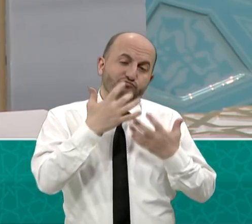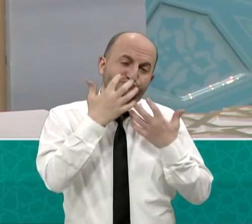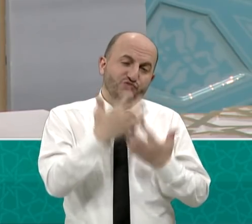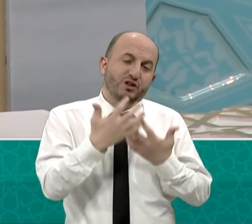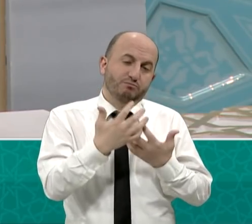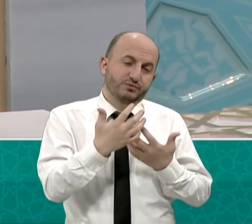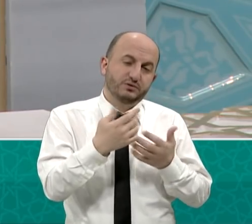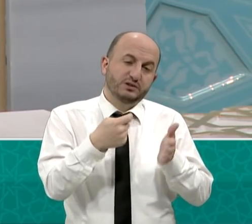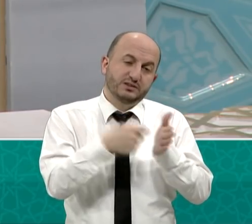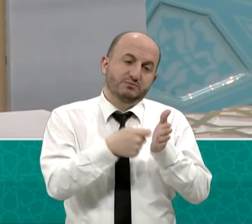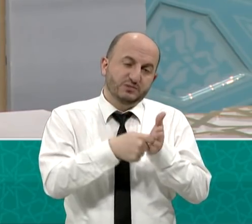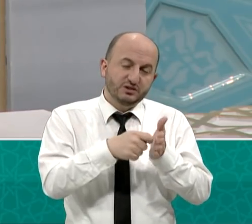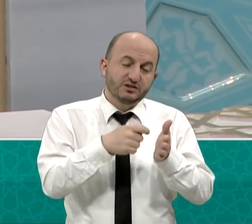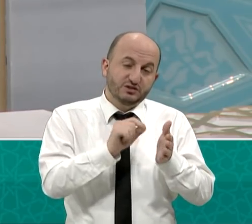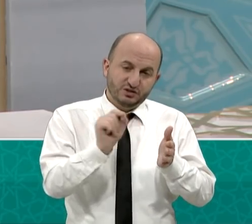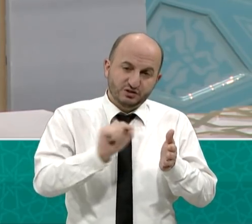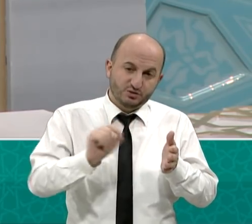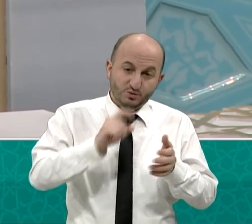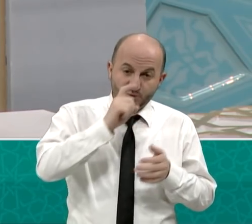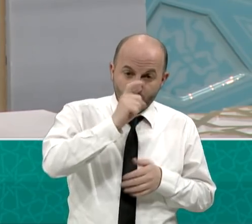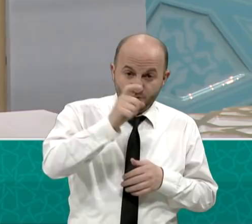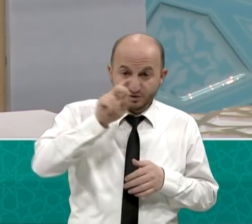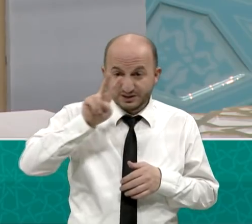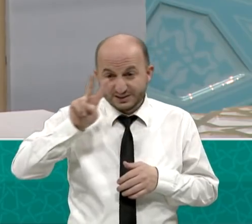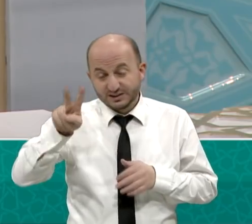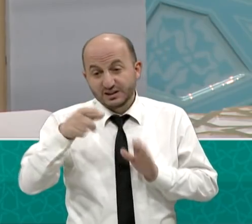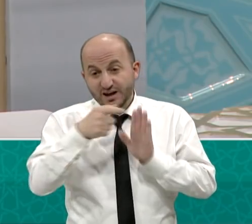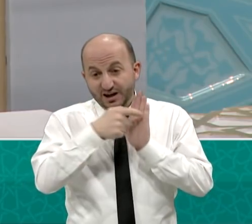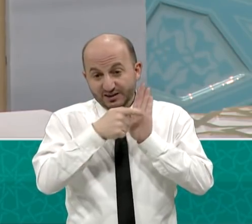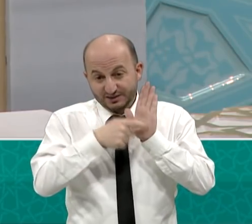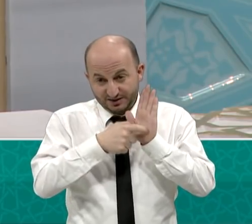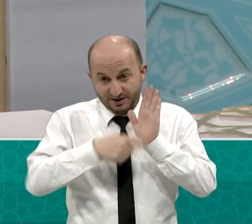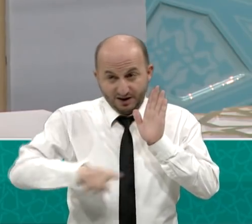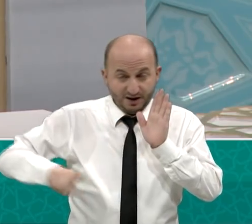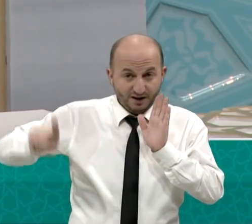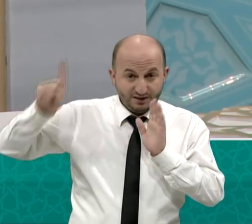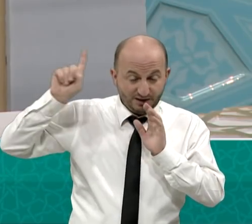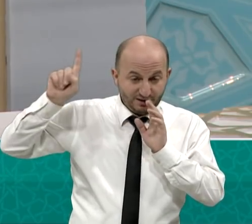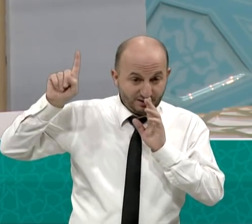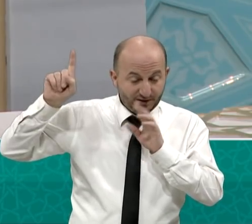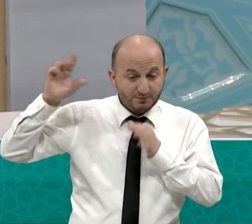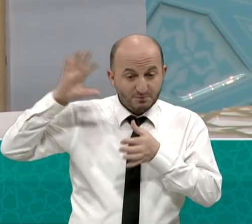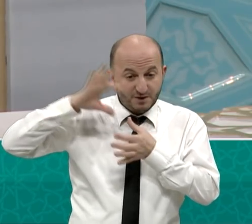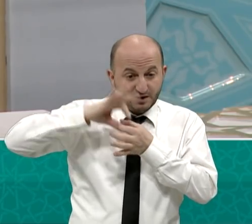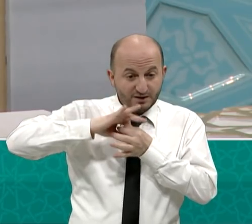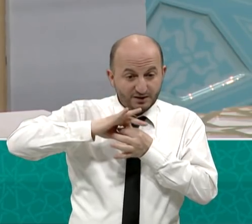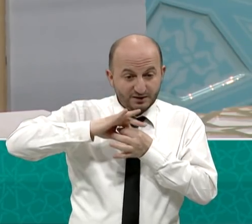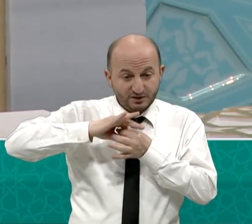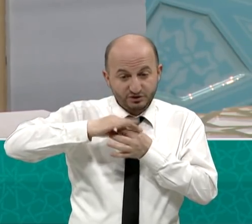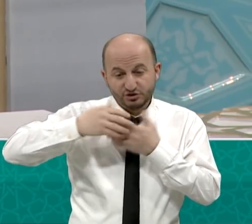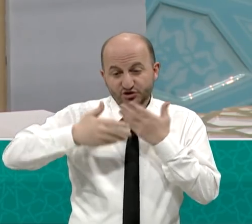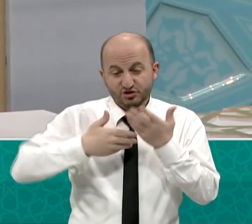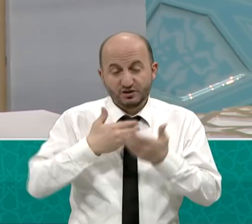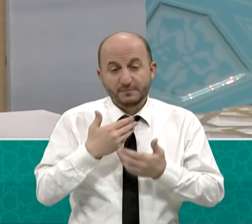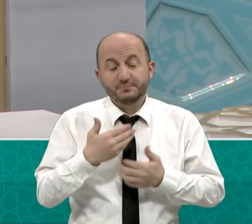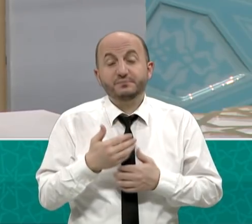almakta. 92 ayette Zat-ı İlahiye nispet ederek rahmet ifadesine, kavramına işaret